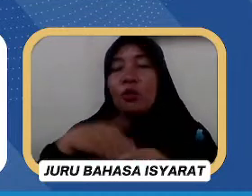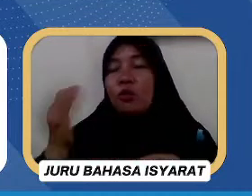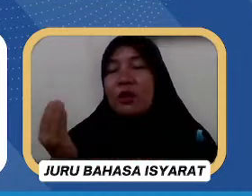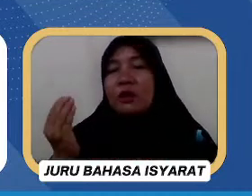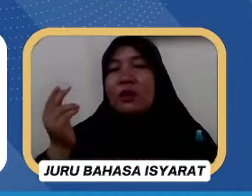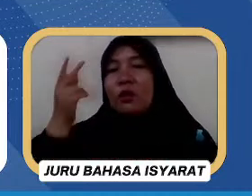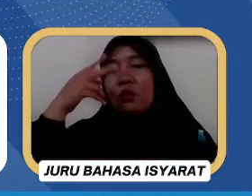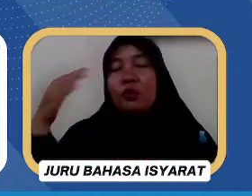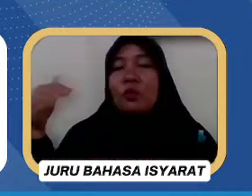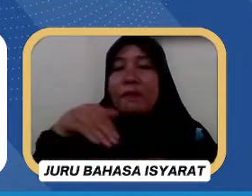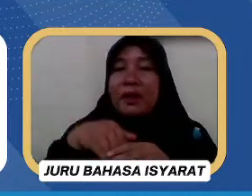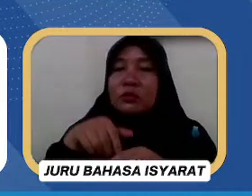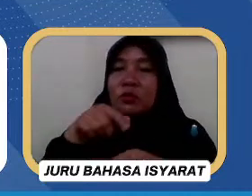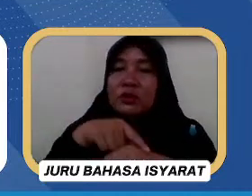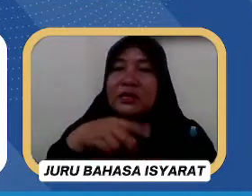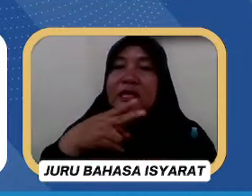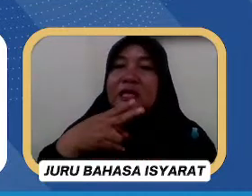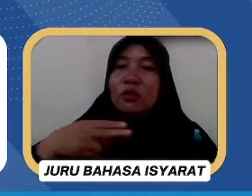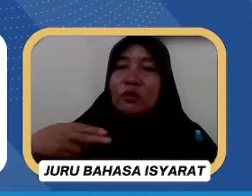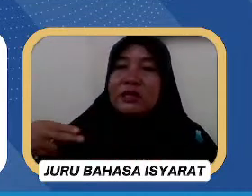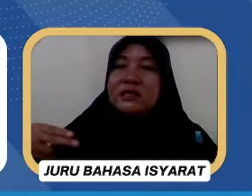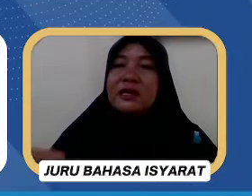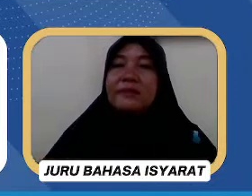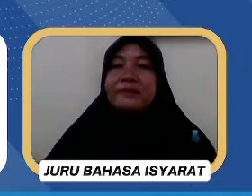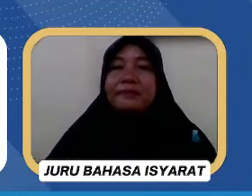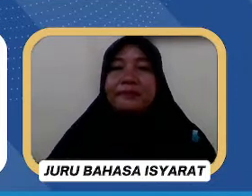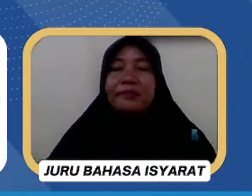dalam kehidupan penduduk Indonesia. Tentu itu